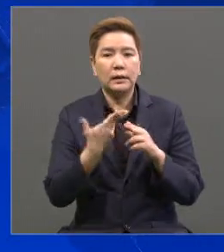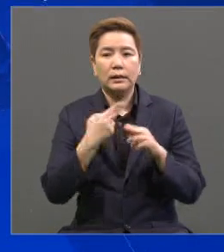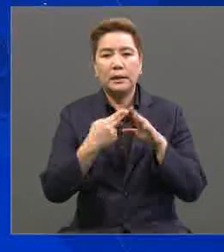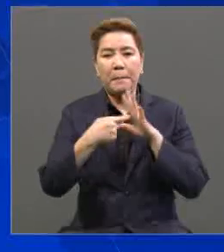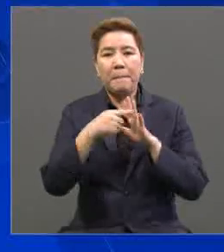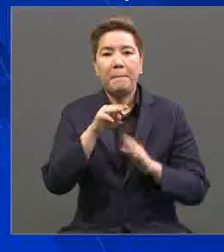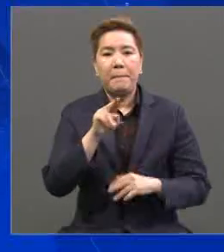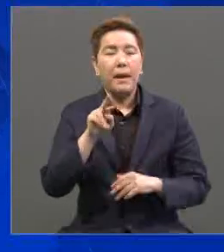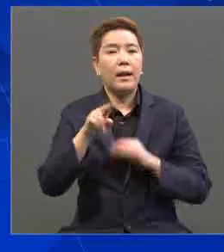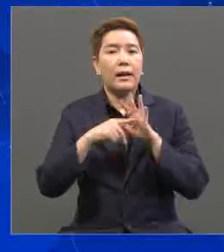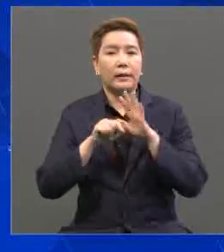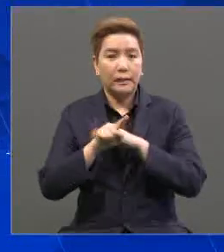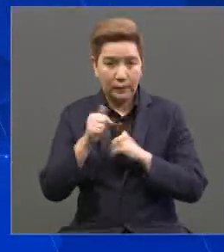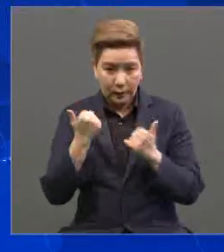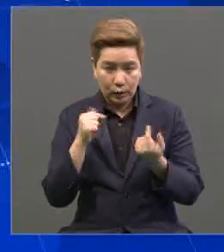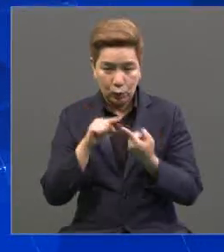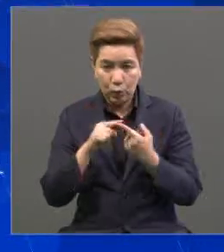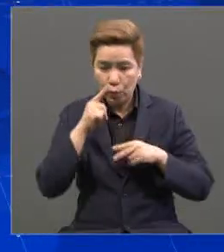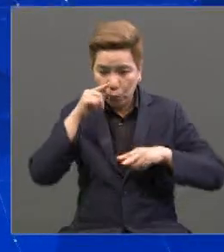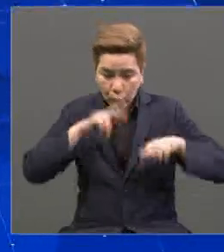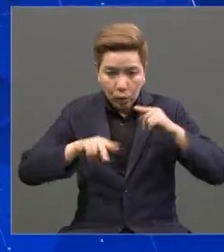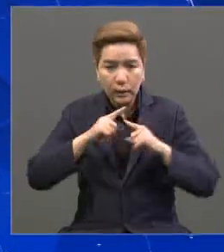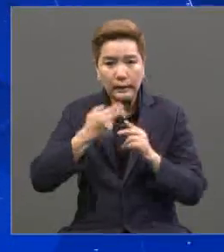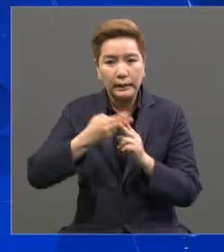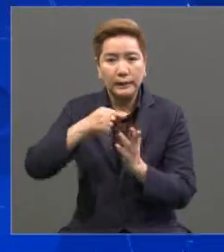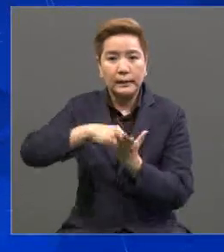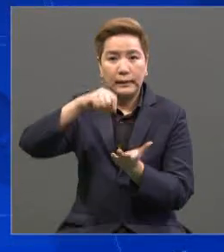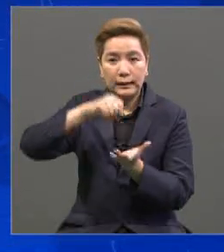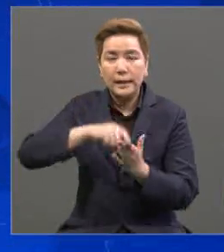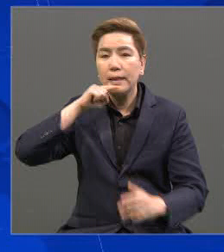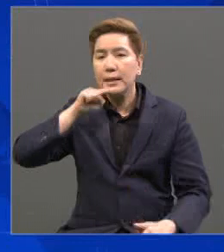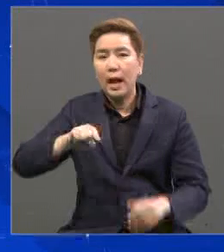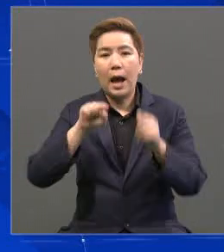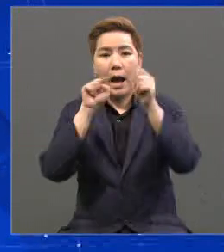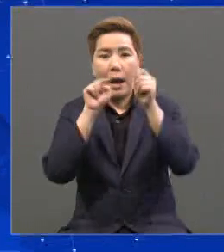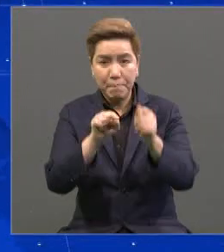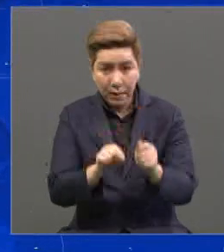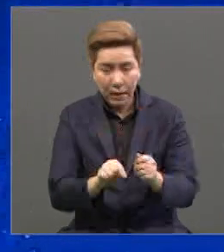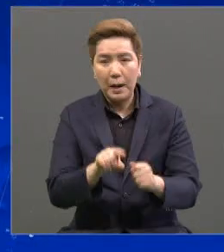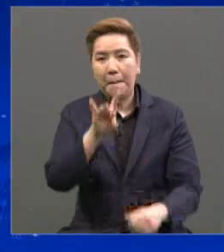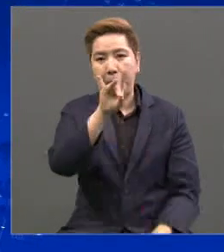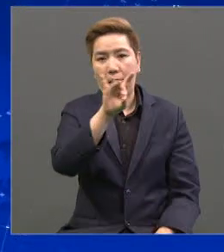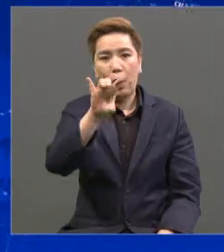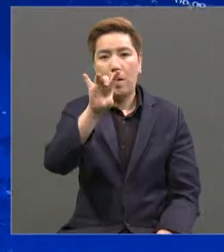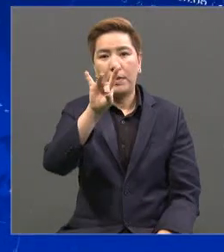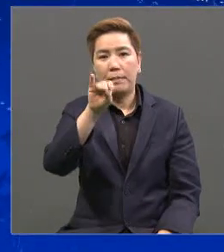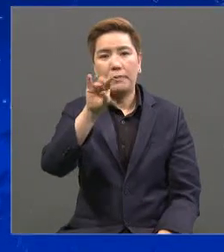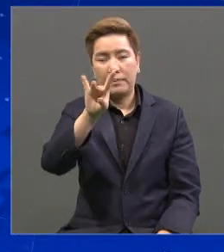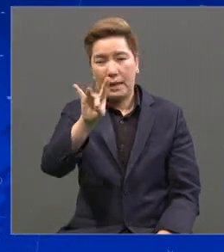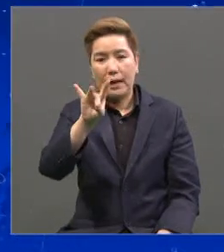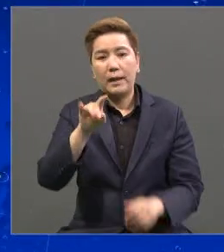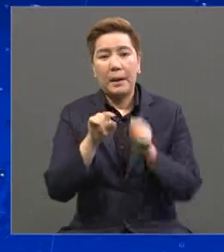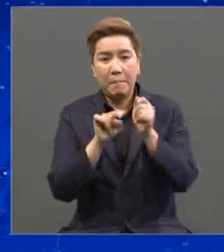มนรัตน์รัตนสุคนอธิบดีกรมการปกครองค่ะมีการลงนามสั่งการให้นายอำเภอทั้ง878อำเภอทั่วประเทศก